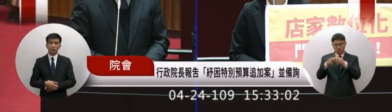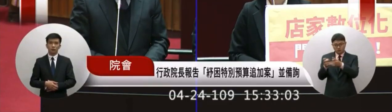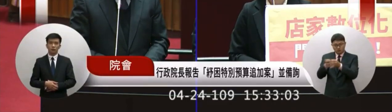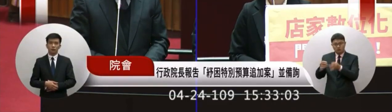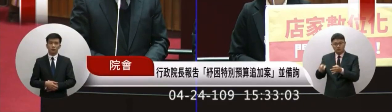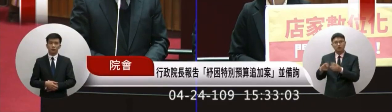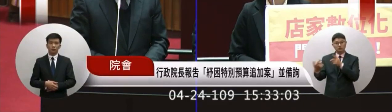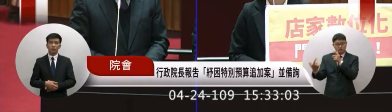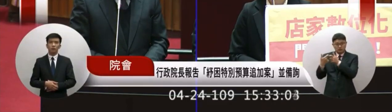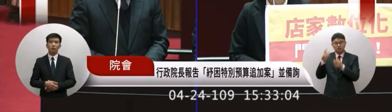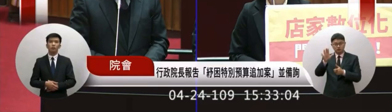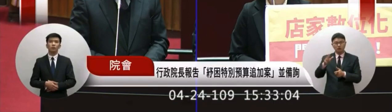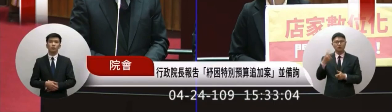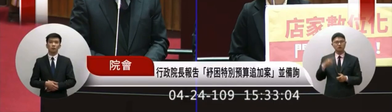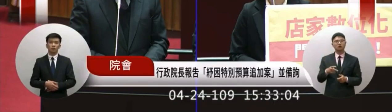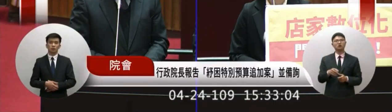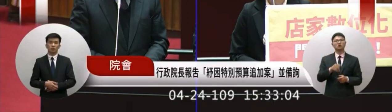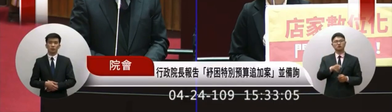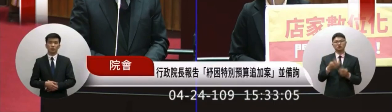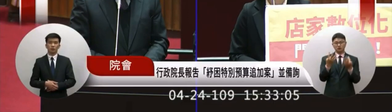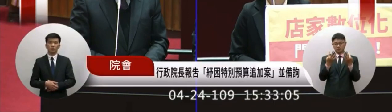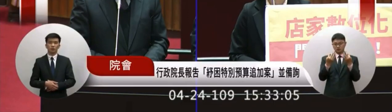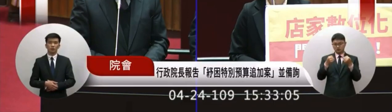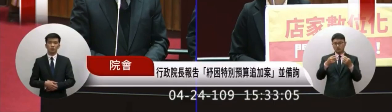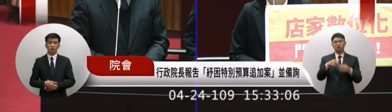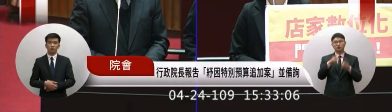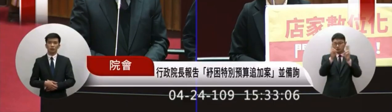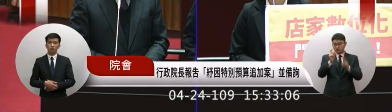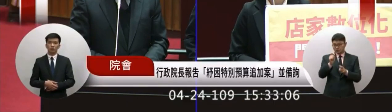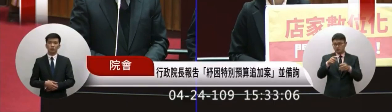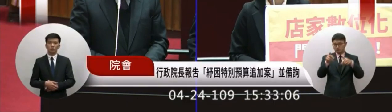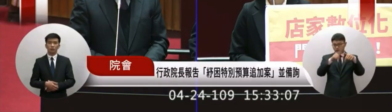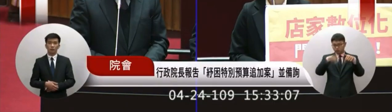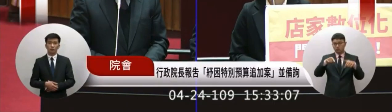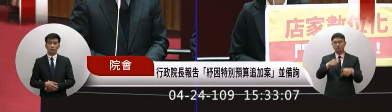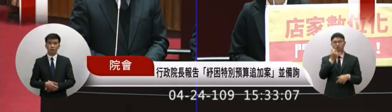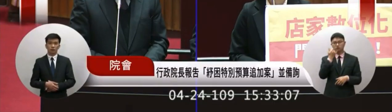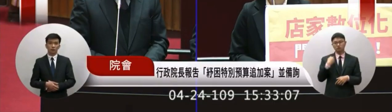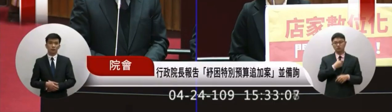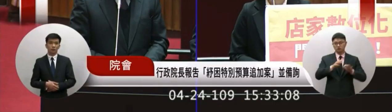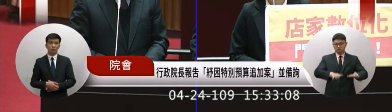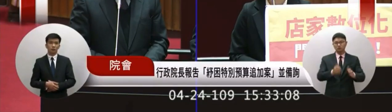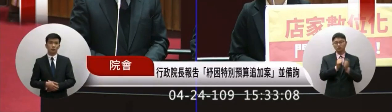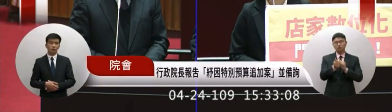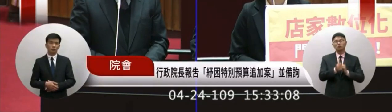因为电子化的情况导致它未来需要，它虽然现阶段